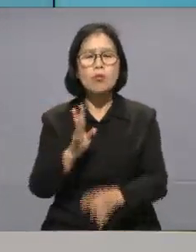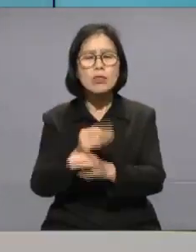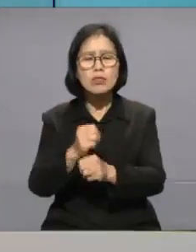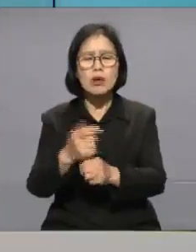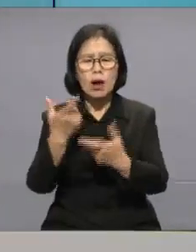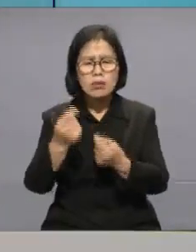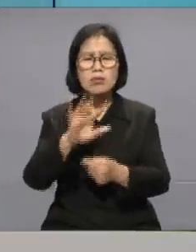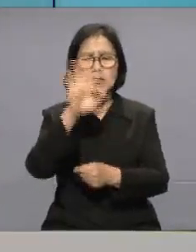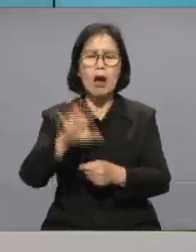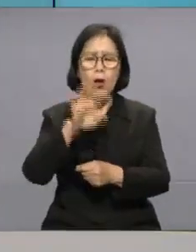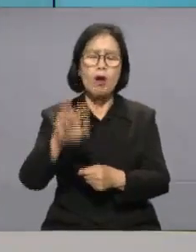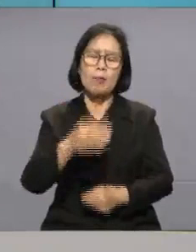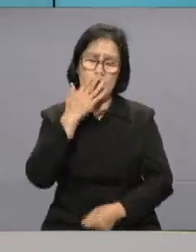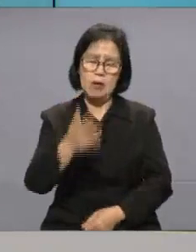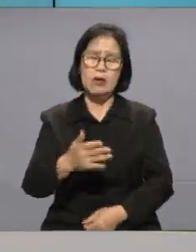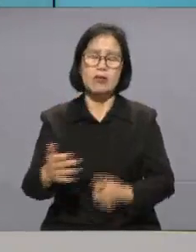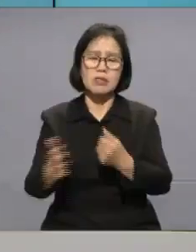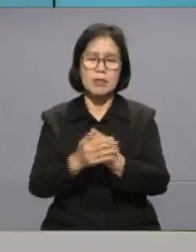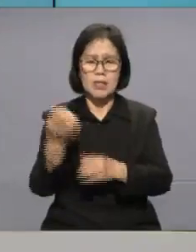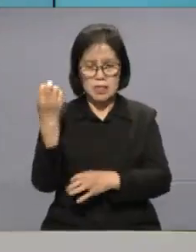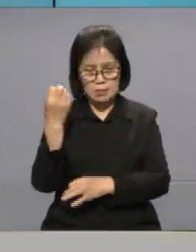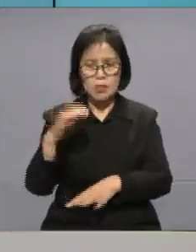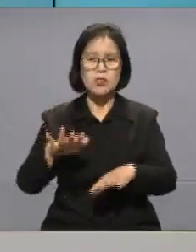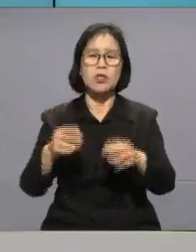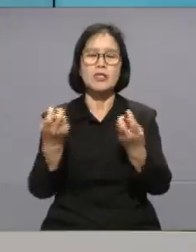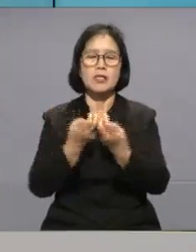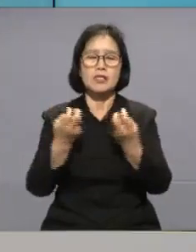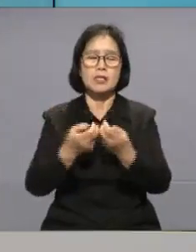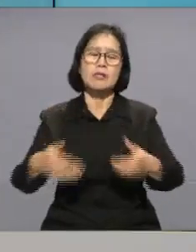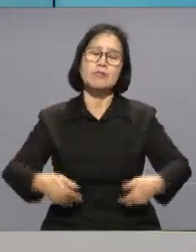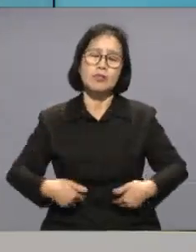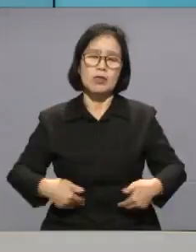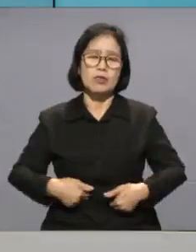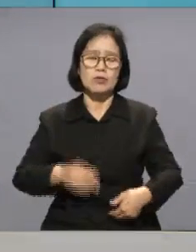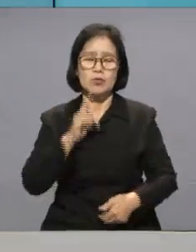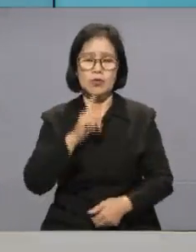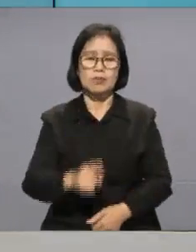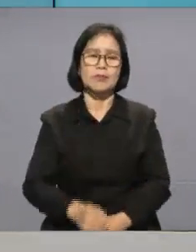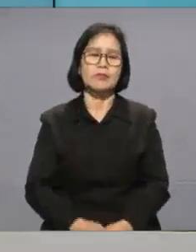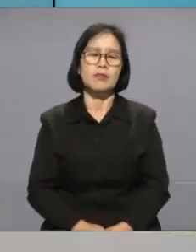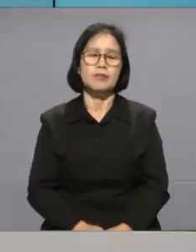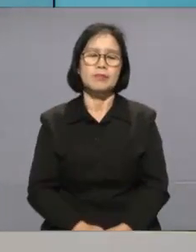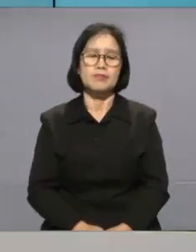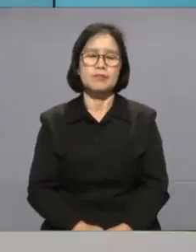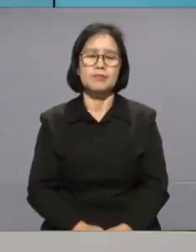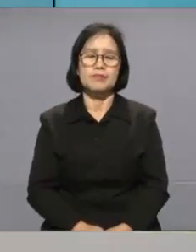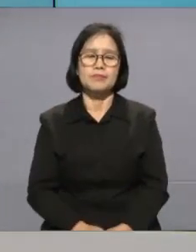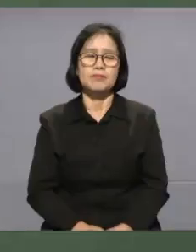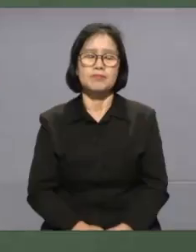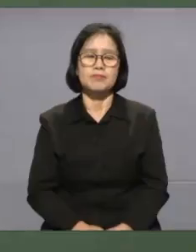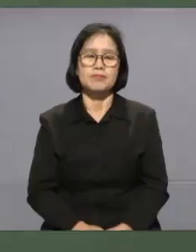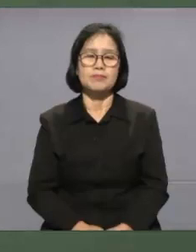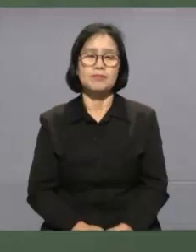같은 상황이 생길 수 있는 만큼 근본적인 대책이 필요하다는 지적입니다. 김대영 기자입니다.